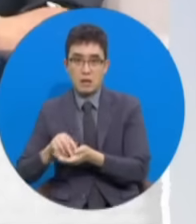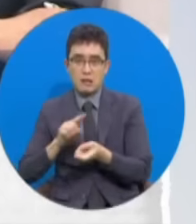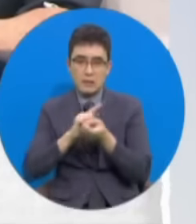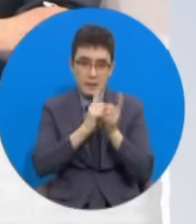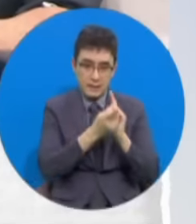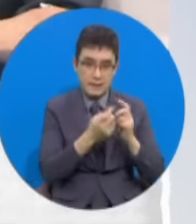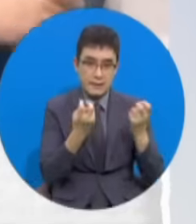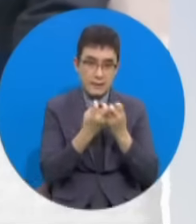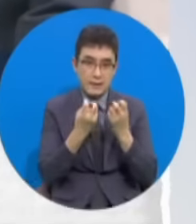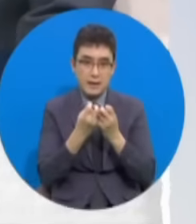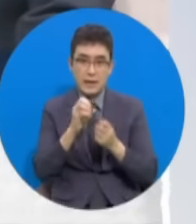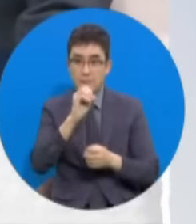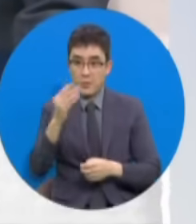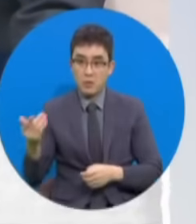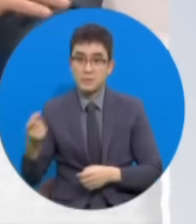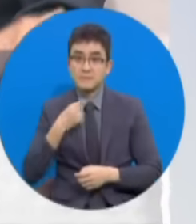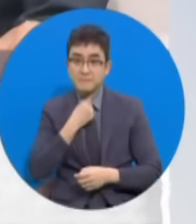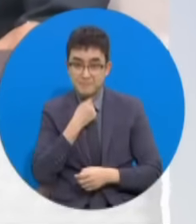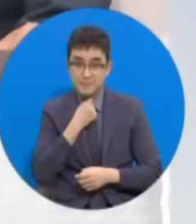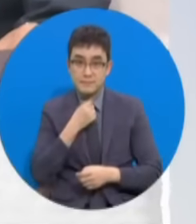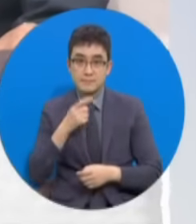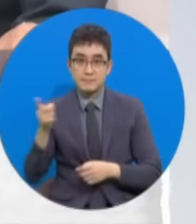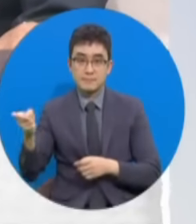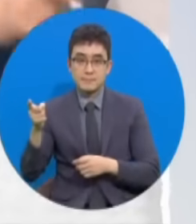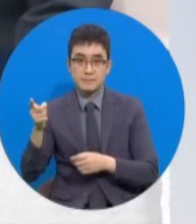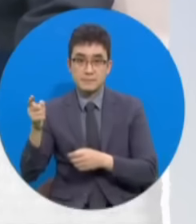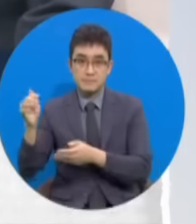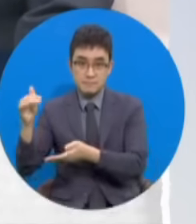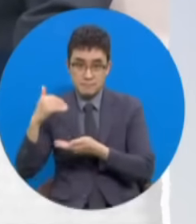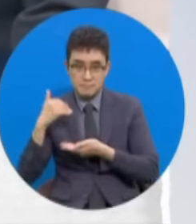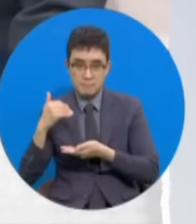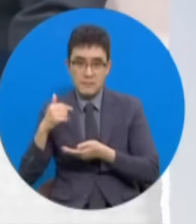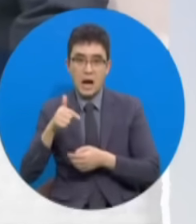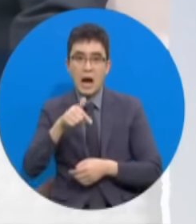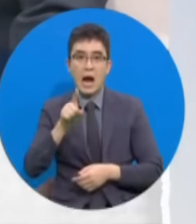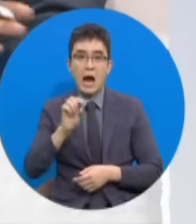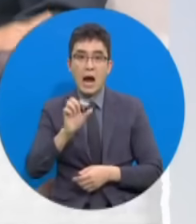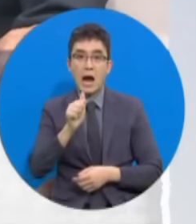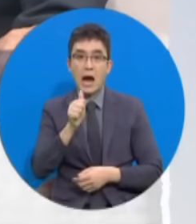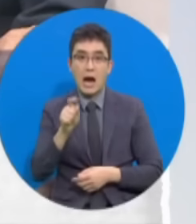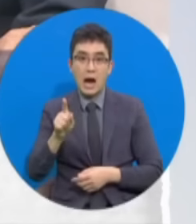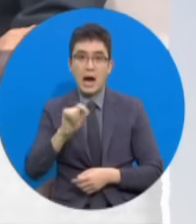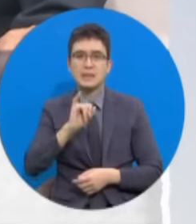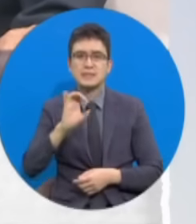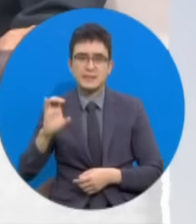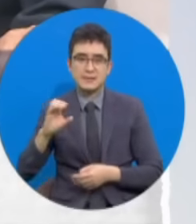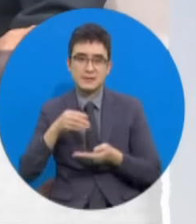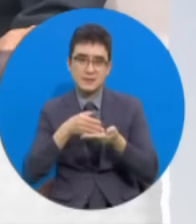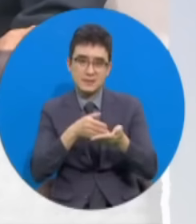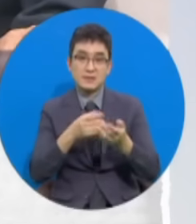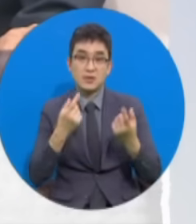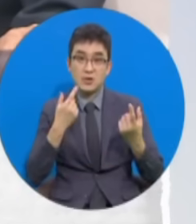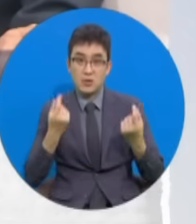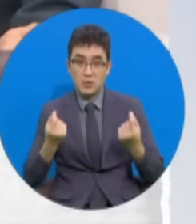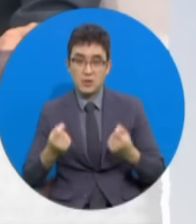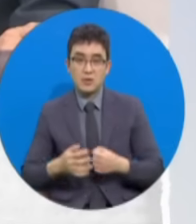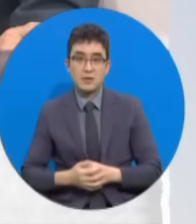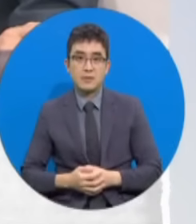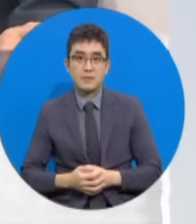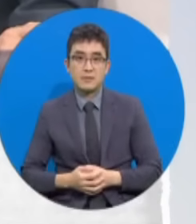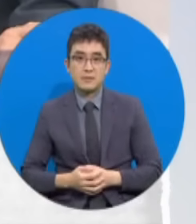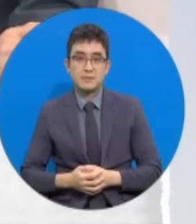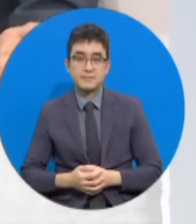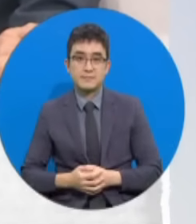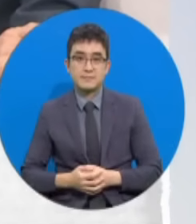양평 국민들의 목소리를 포함하는 대안이 강화 IC 아니었다고 봅니다. 김용주 의원님 설명대로라면 네.